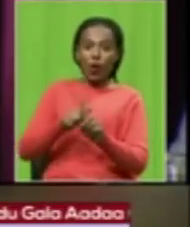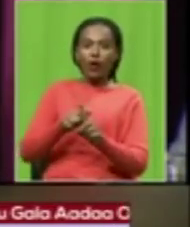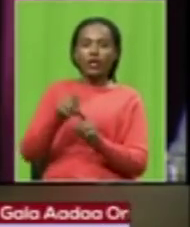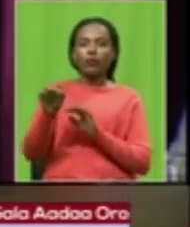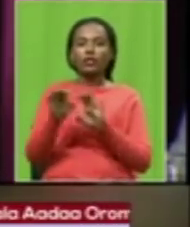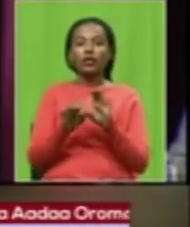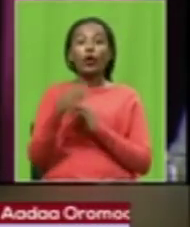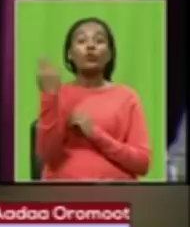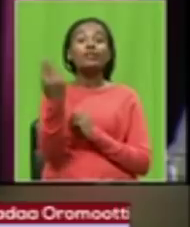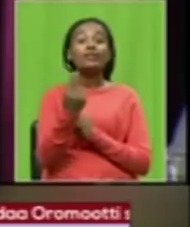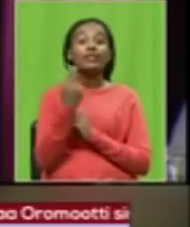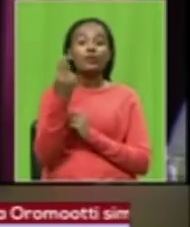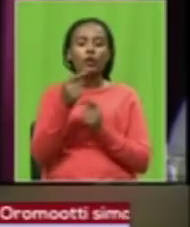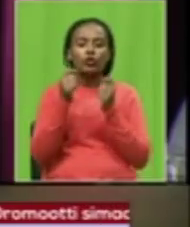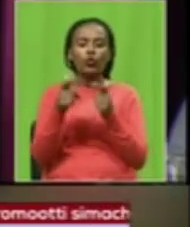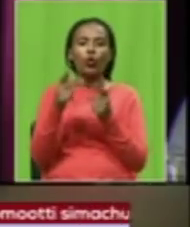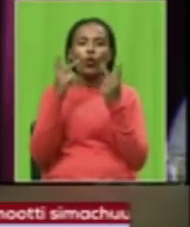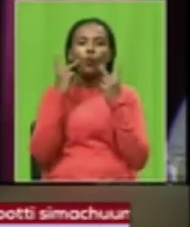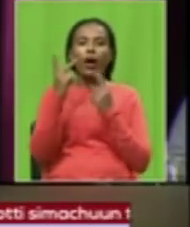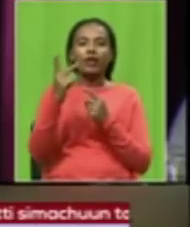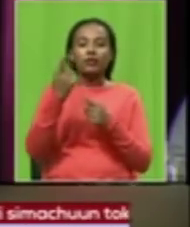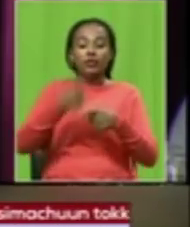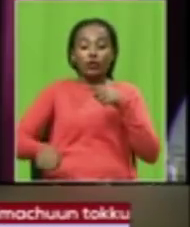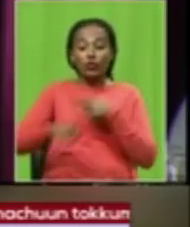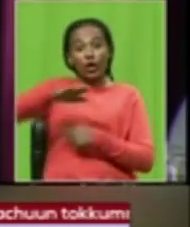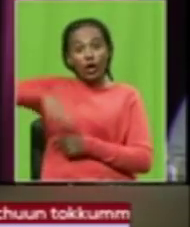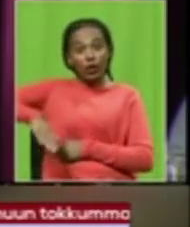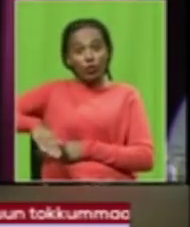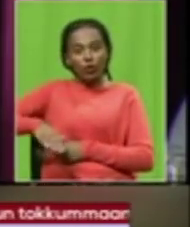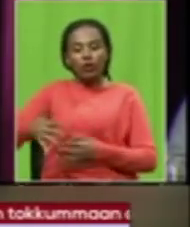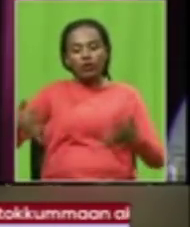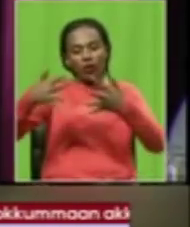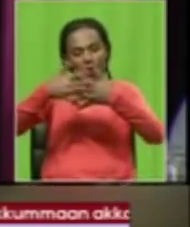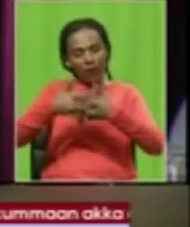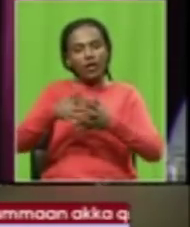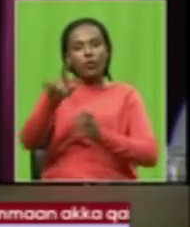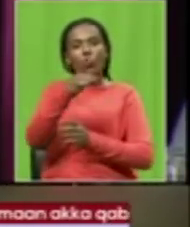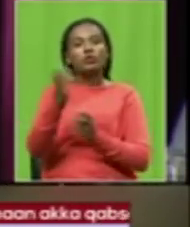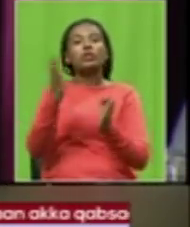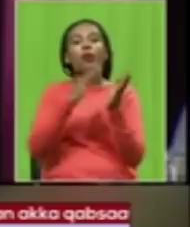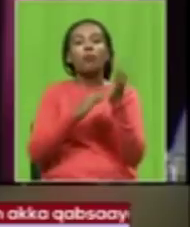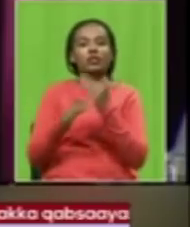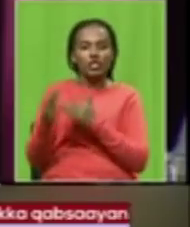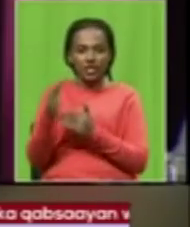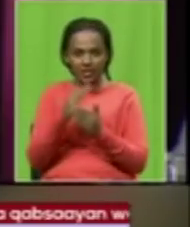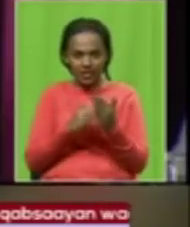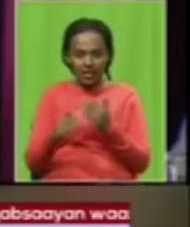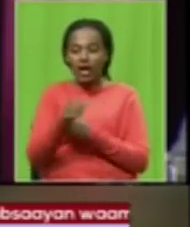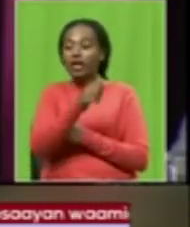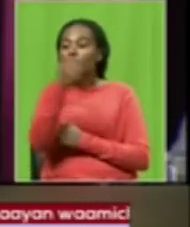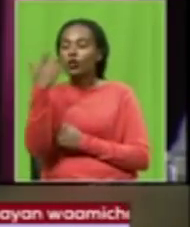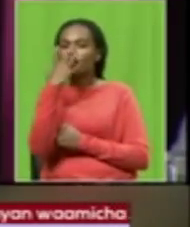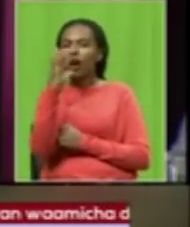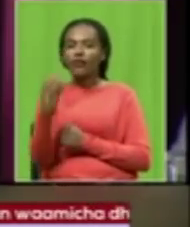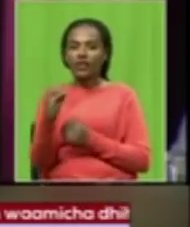bara 2011 wal qabatan ka'aniif deebii fi yaada laataniiru. Baajata waliigalaarraa harki 16 deeggarsa naannolee